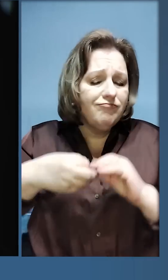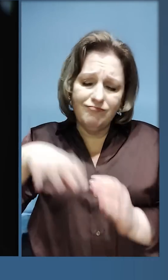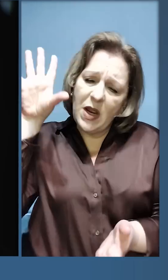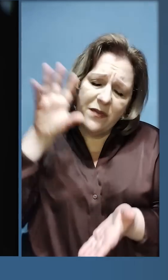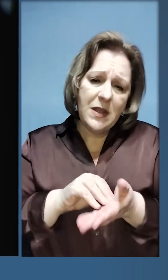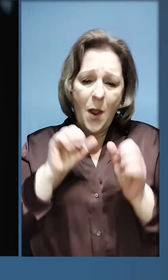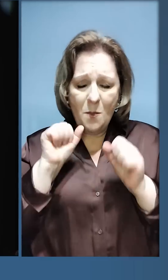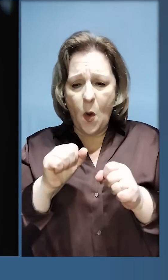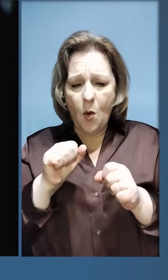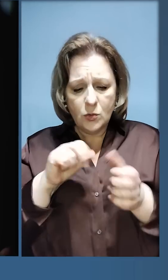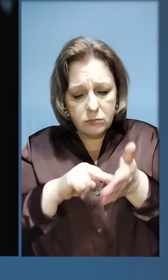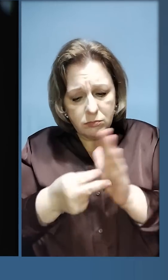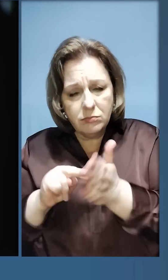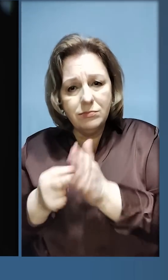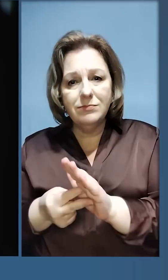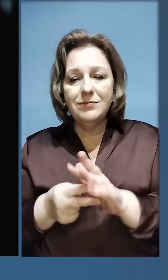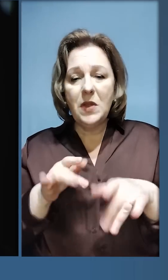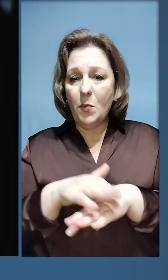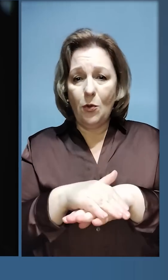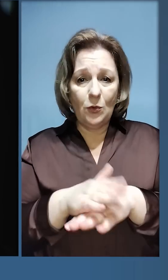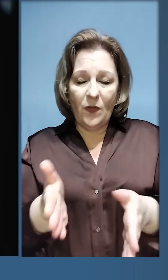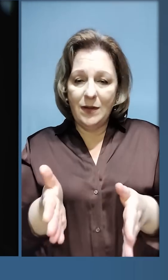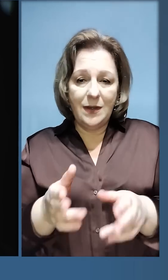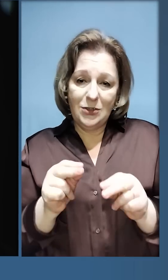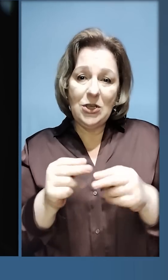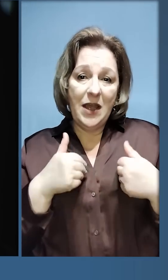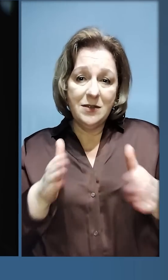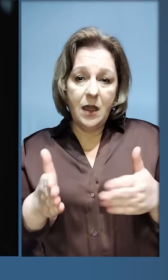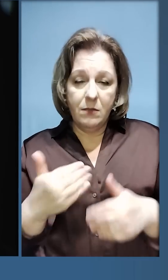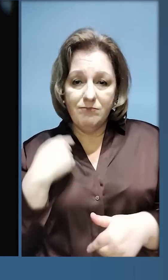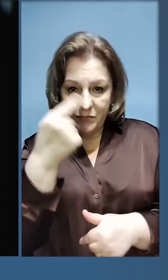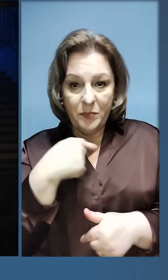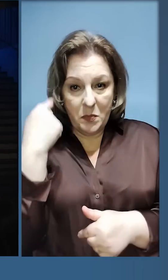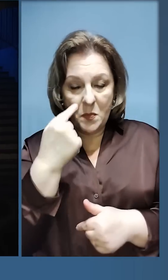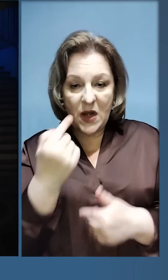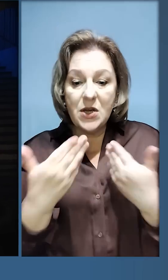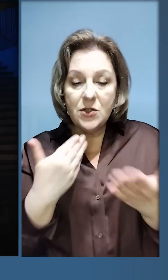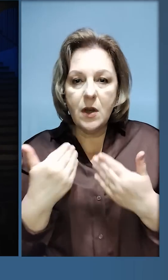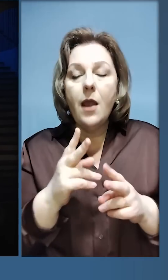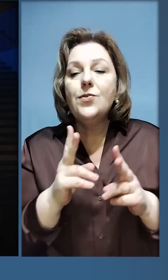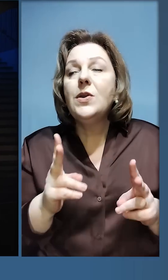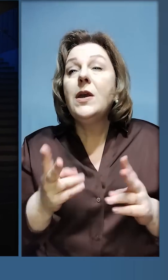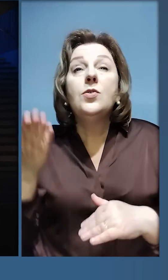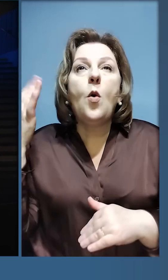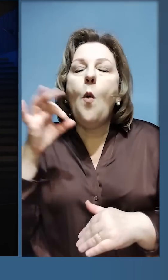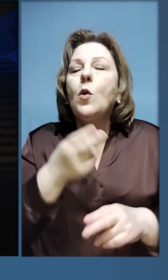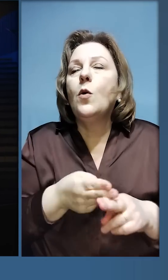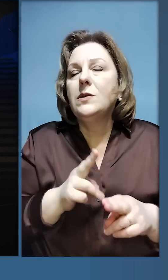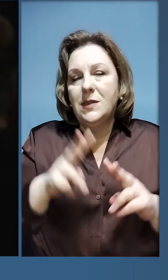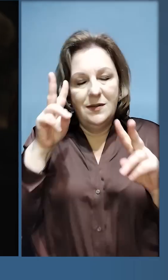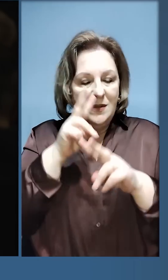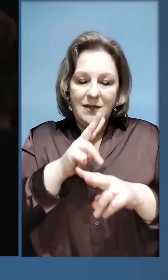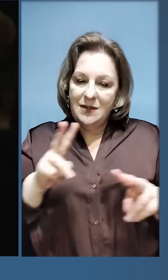настільки все можу прорахувати, якщо чесно, між нами. Ніхто про